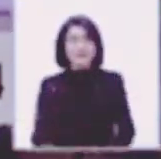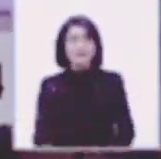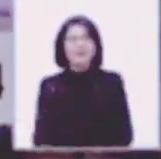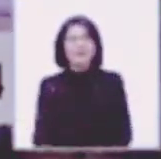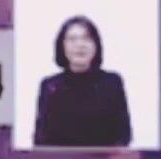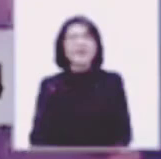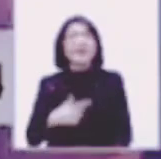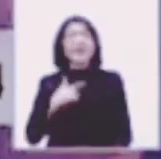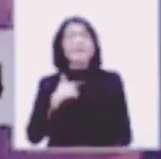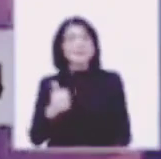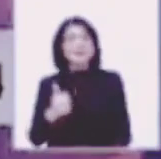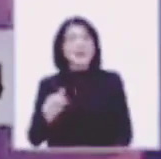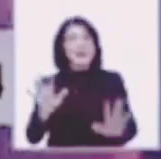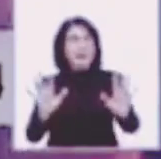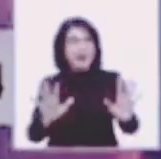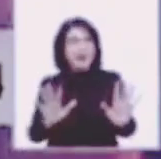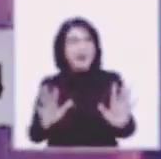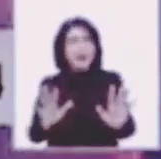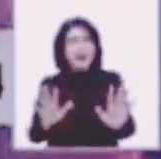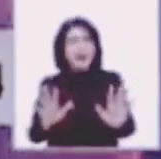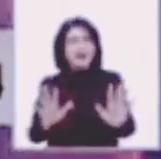Bisa kami minta kerjasamanya?